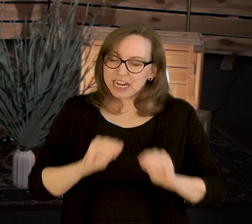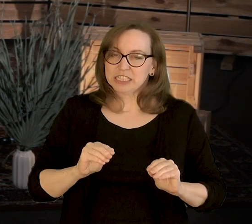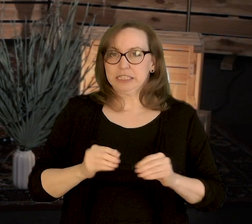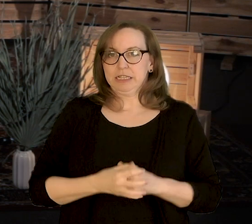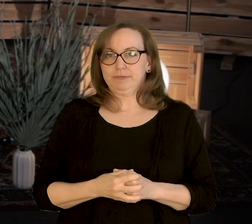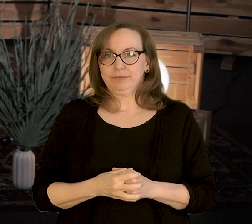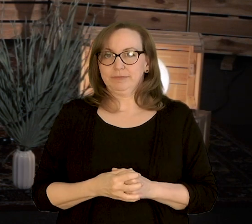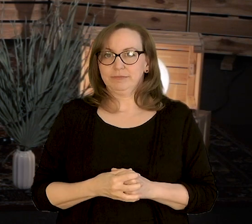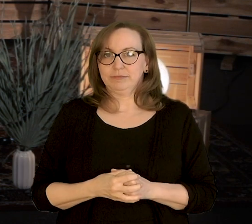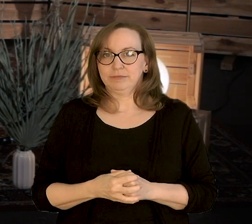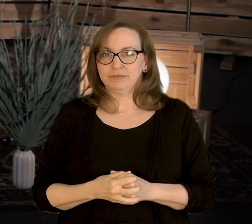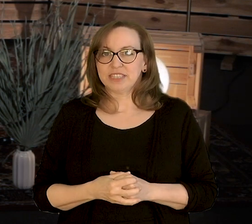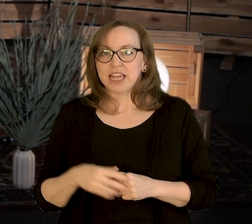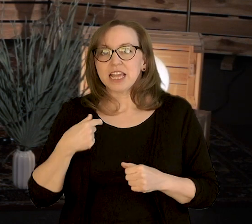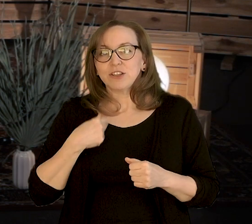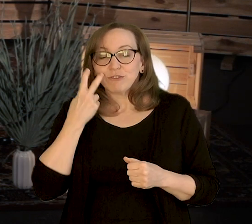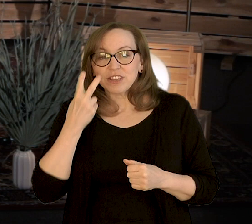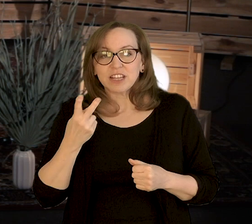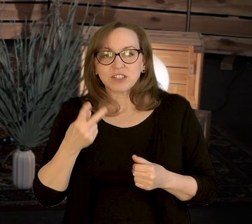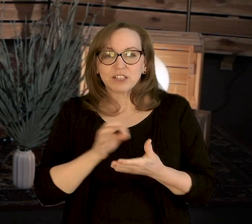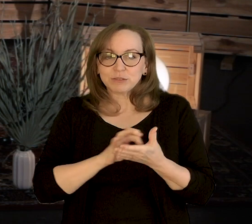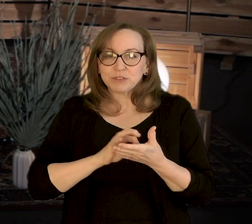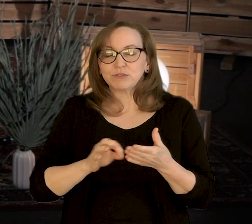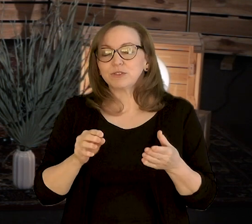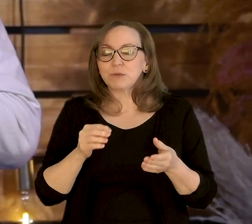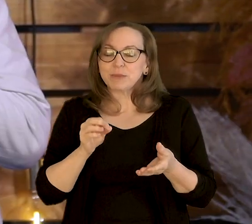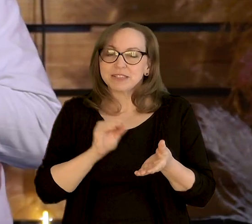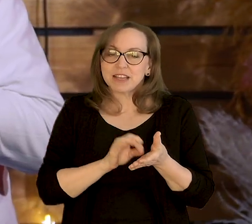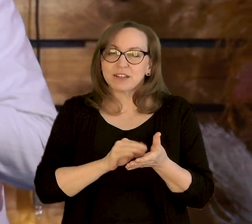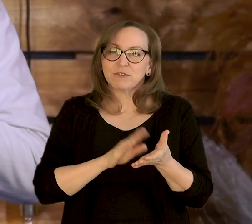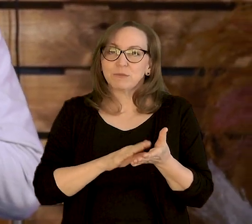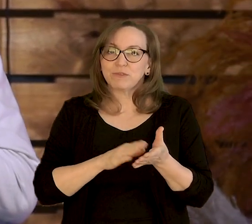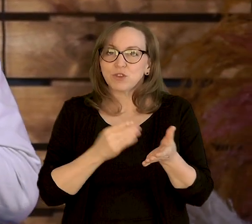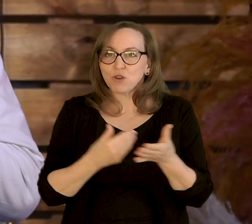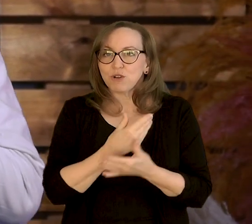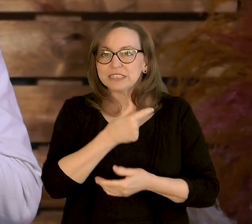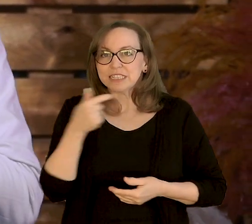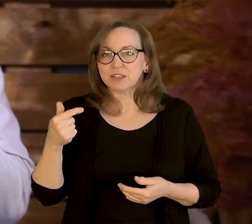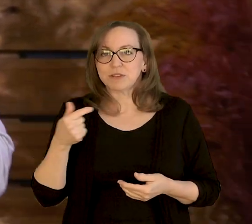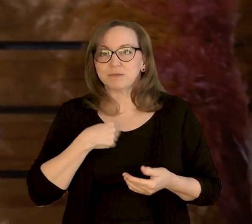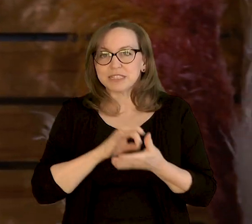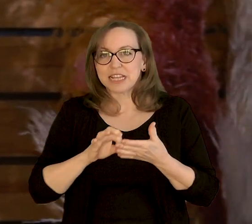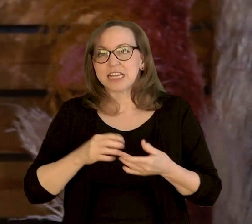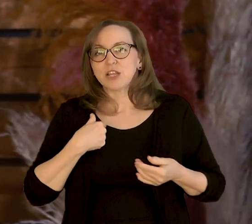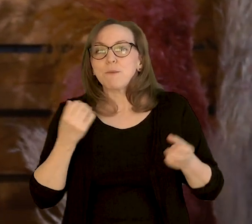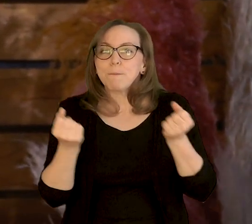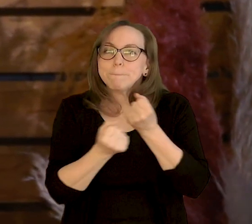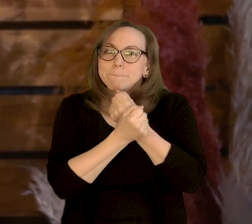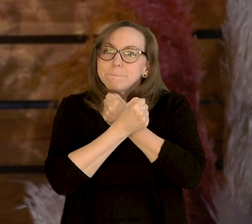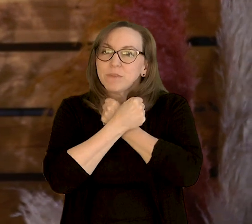które czytamy w Nowym Testamencie na temat miłości. Słów, które brzmią, miłość